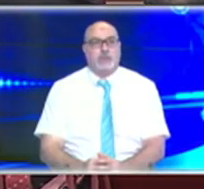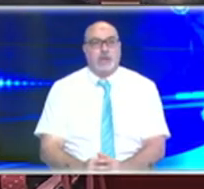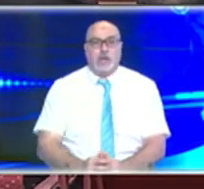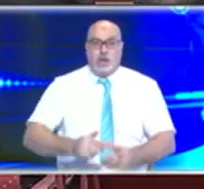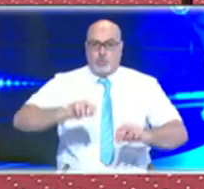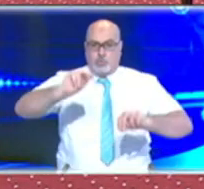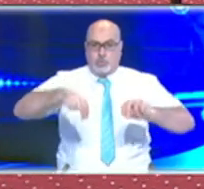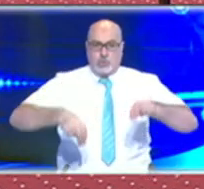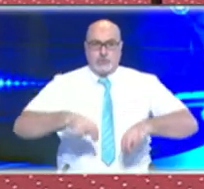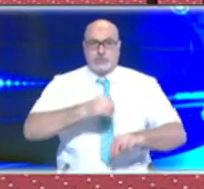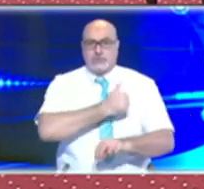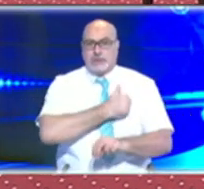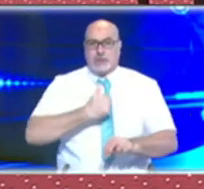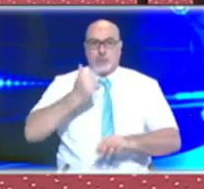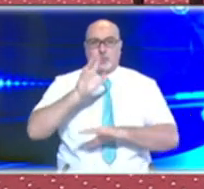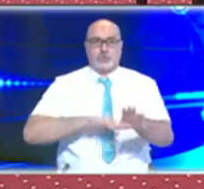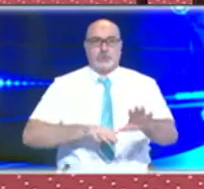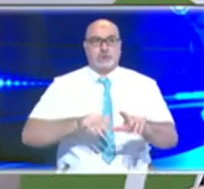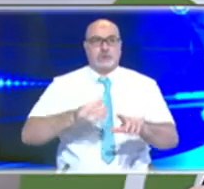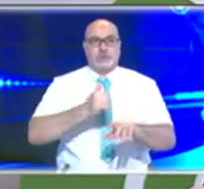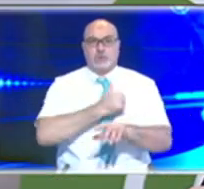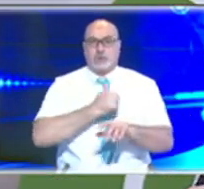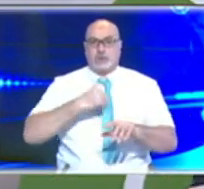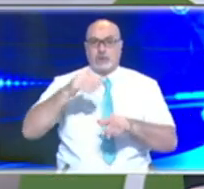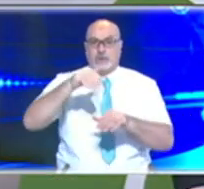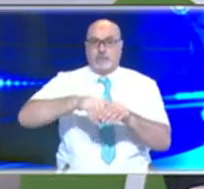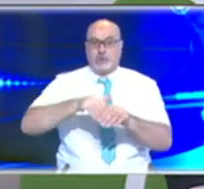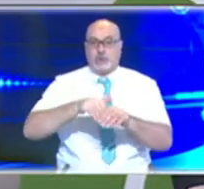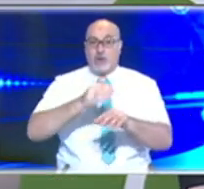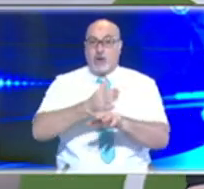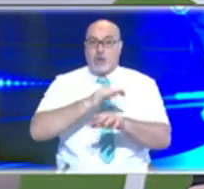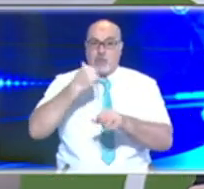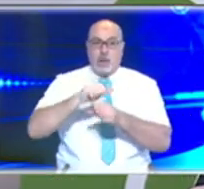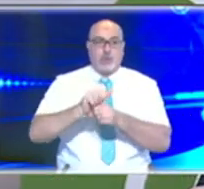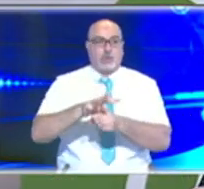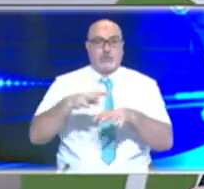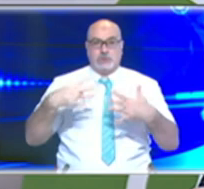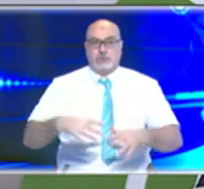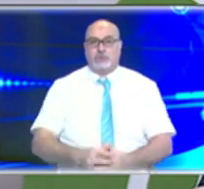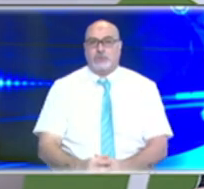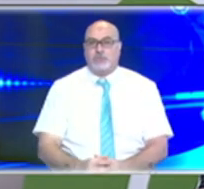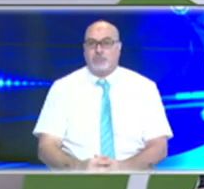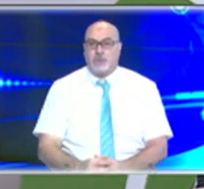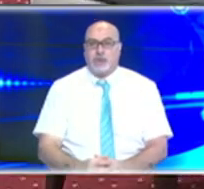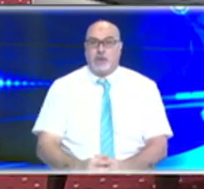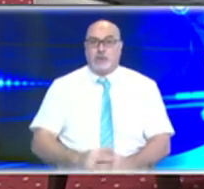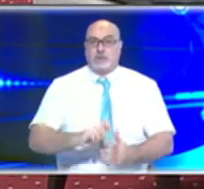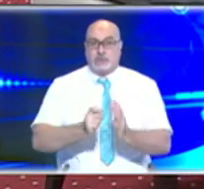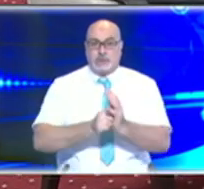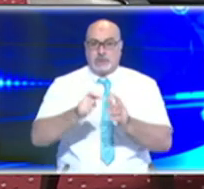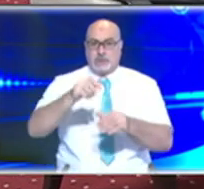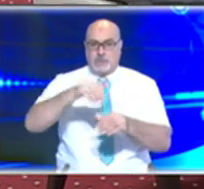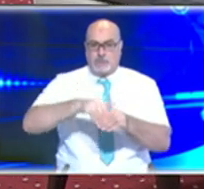البروتوكول الصحي الذي يحفظ صحة وسلامة الناخب وقاية من خطر تفشي فيروس كورونا يوم الاستفتاء